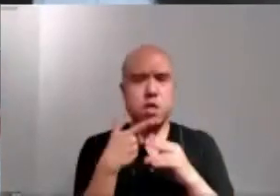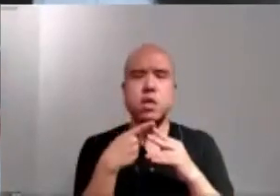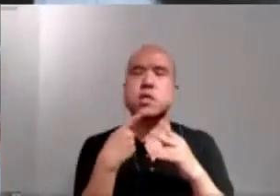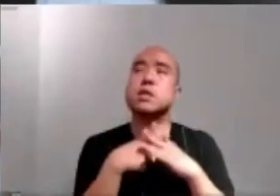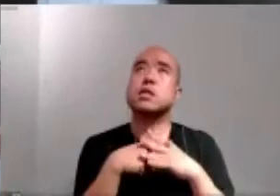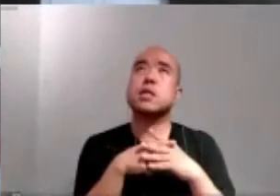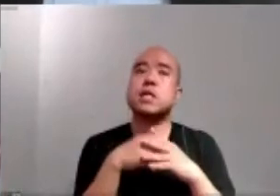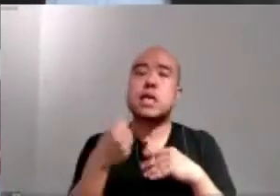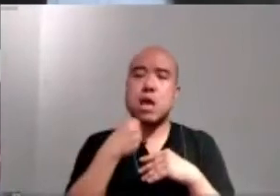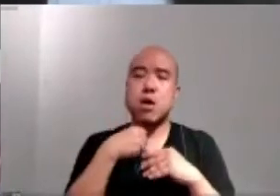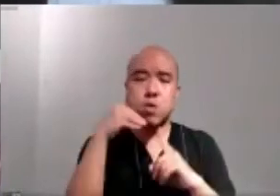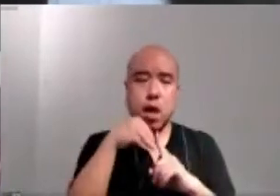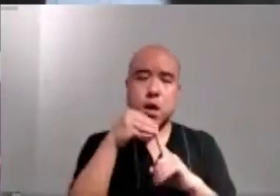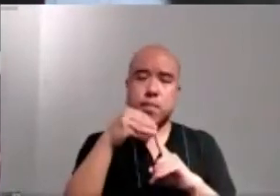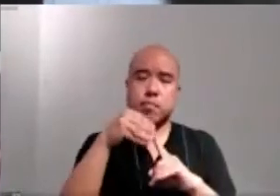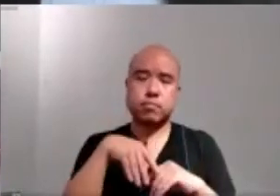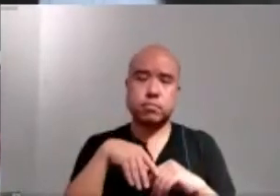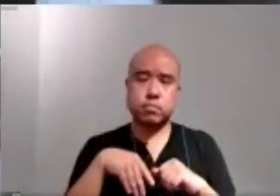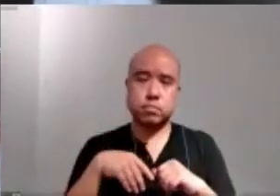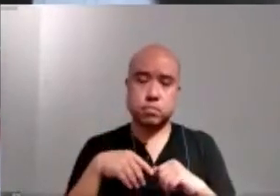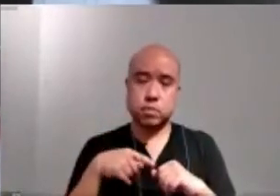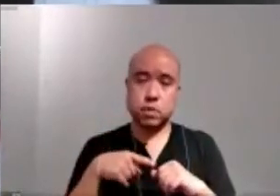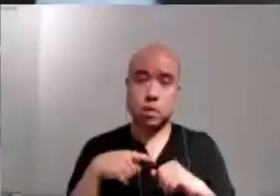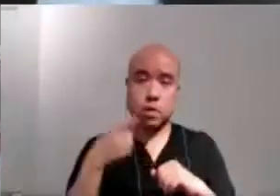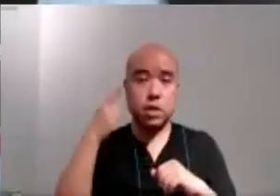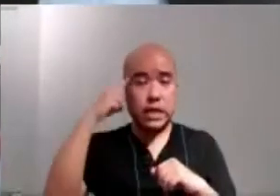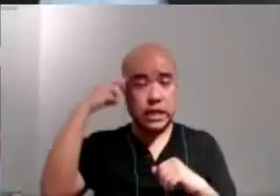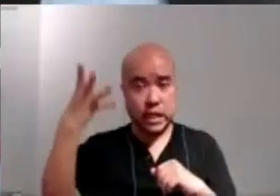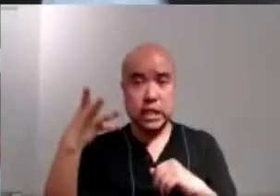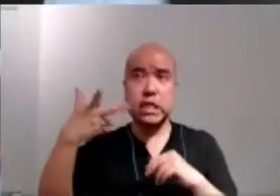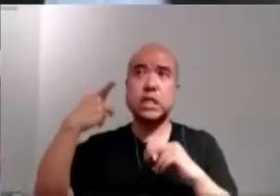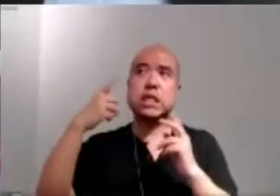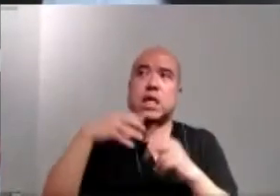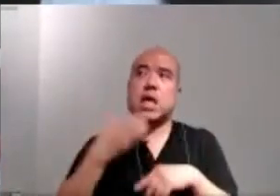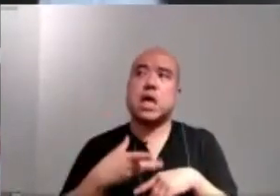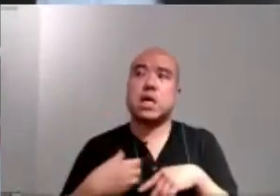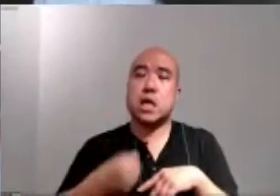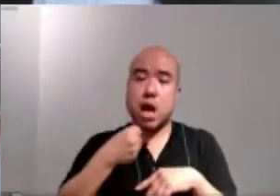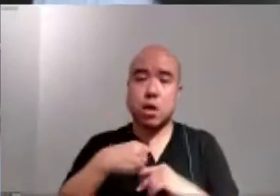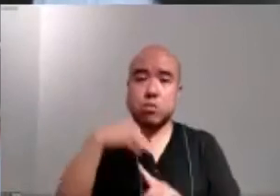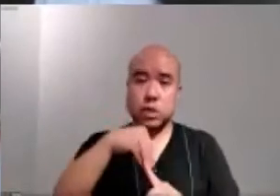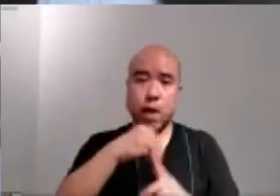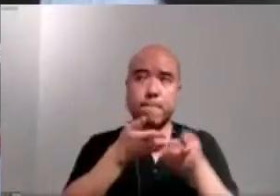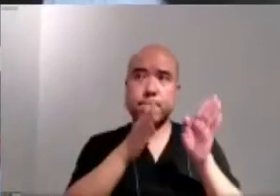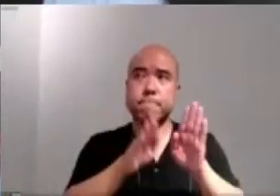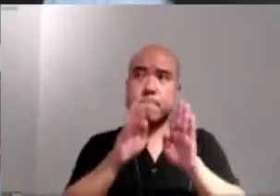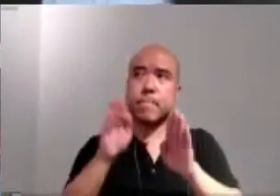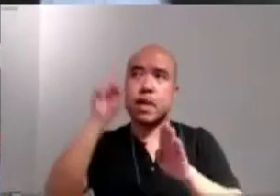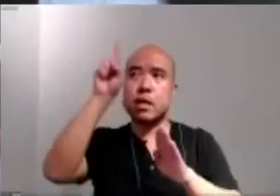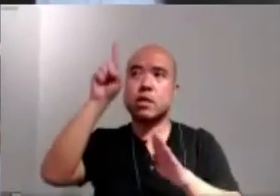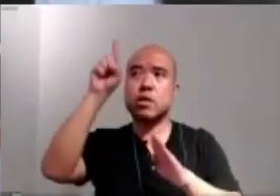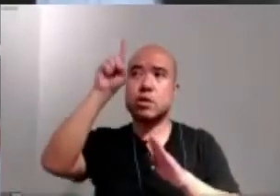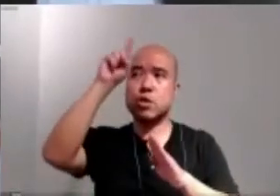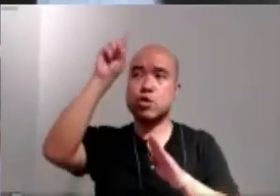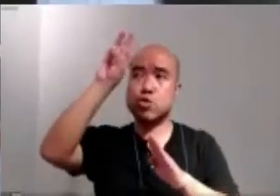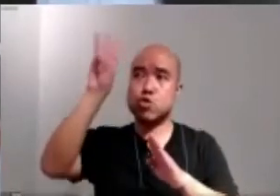額。而我哋都想借助天天加油站呢個平台，去提供一啲援助俾天水圍嘅街坊啦。咁一